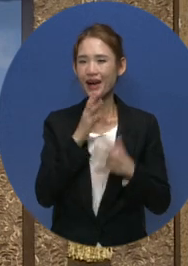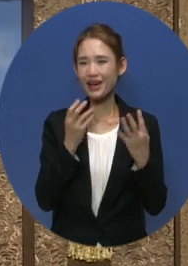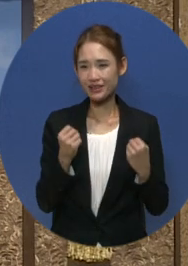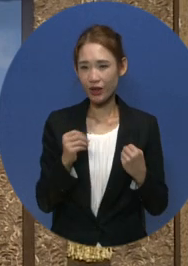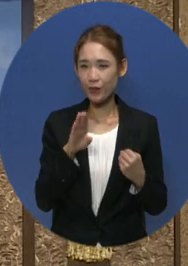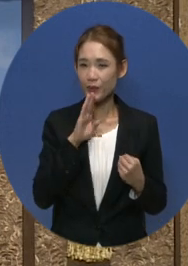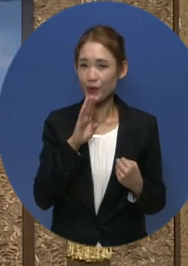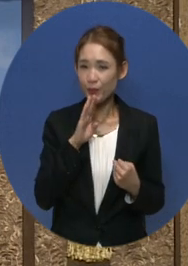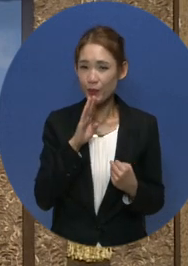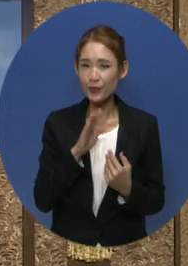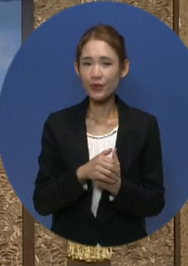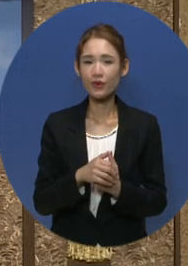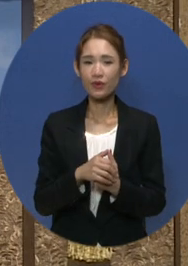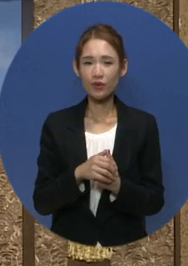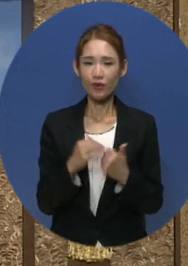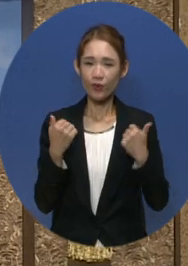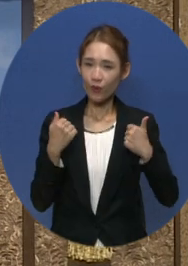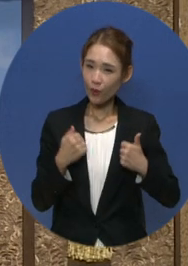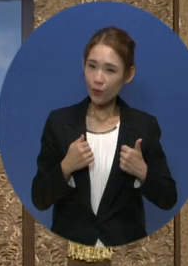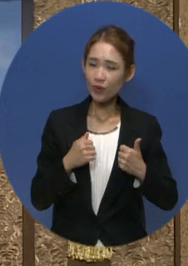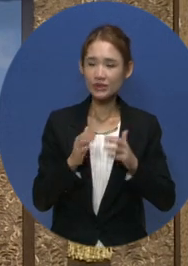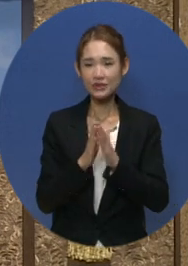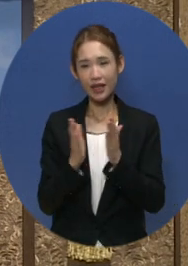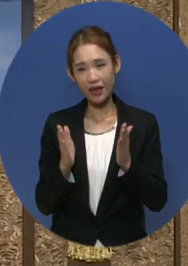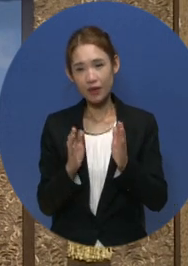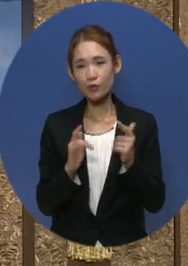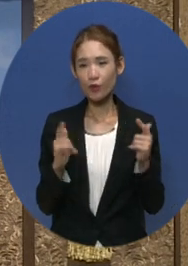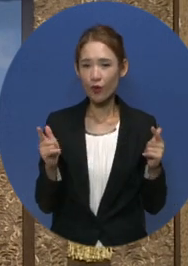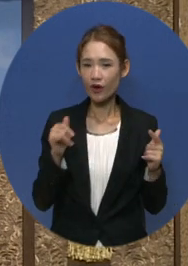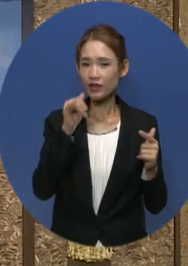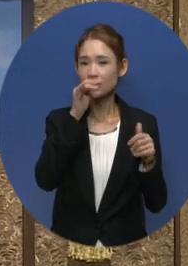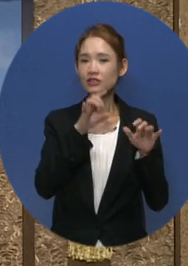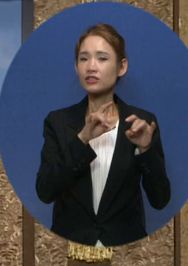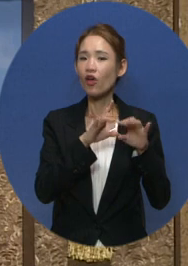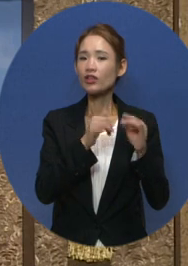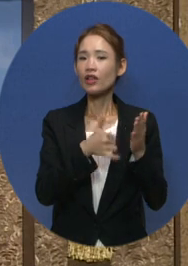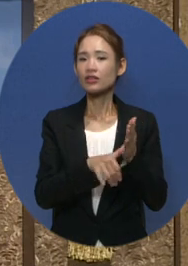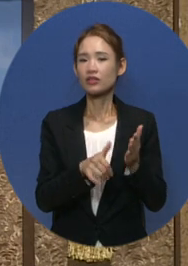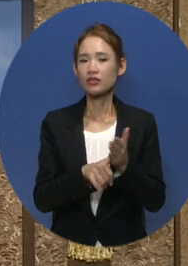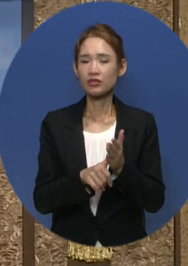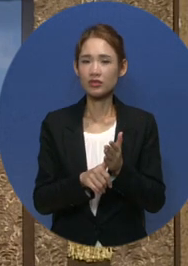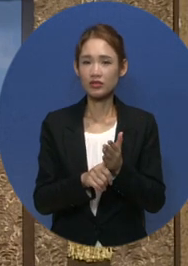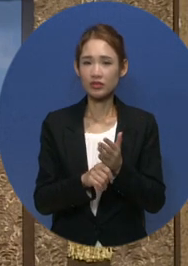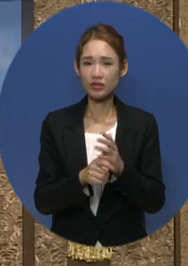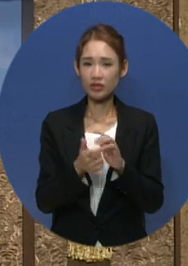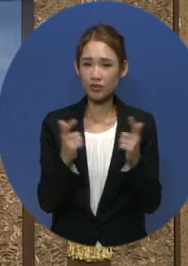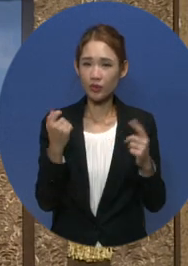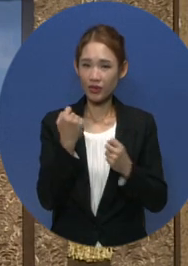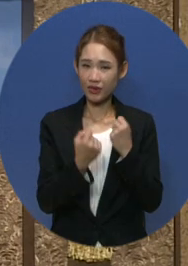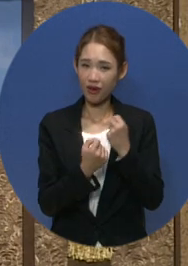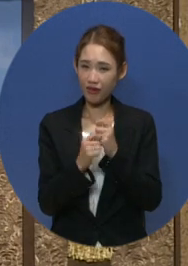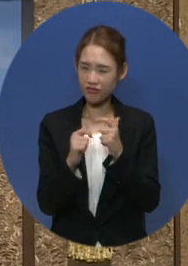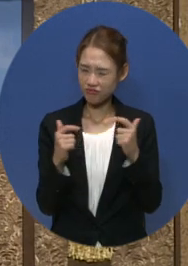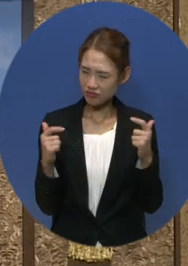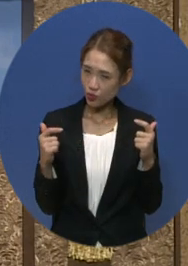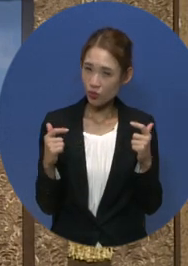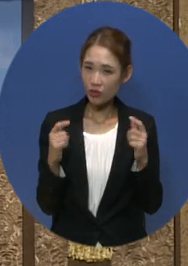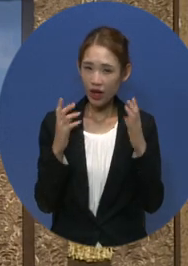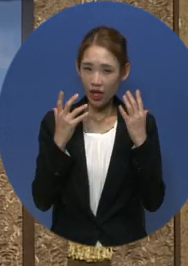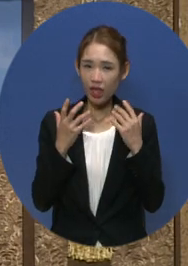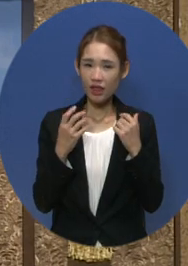많이 있죠. 예, 옷도 있고 뭐 책도 네. 있고 뭐 전자제품도 주방기기도 있고, 있고 예. 뭐 자전거도 있고 뭐 애들